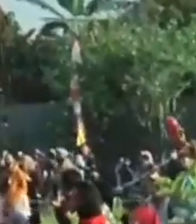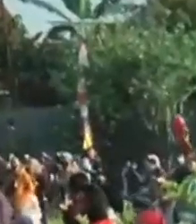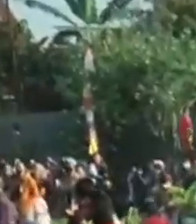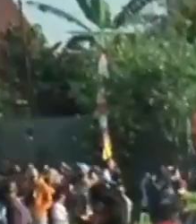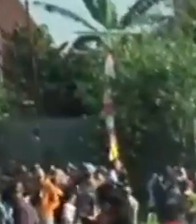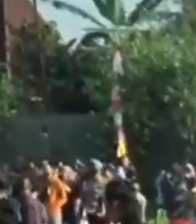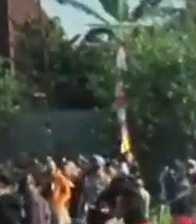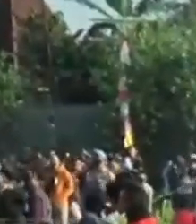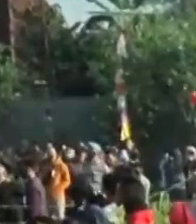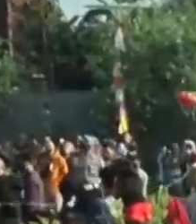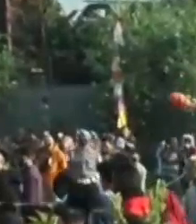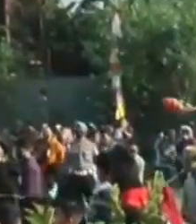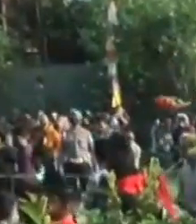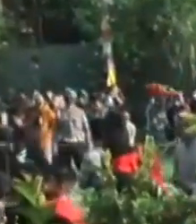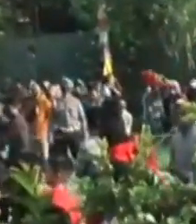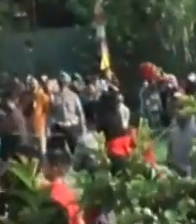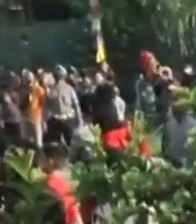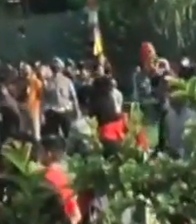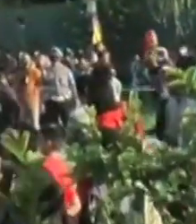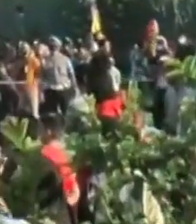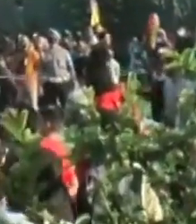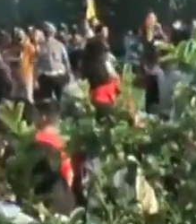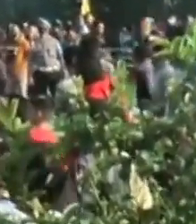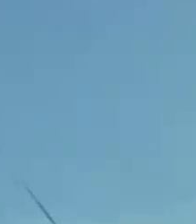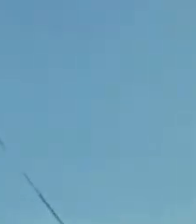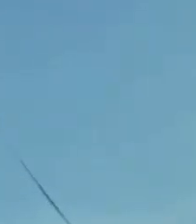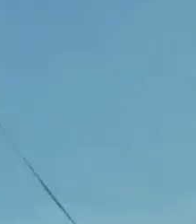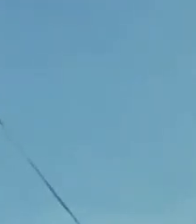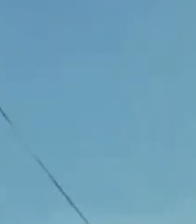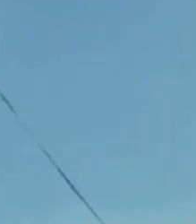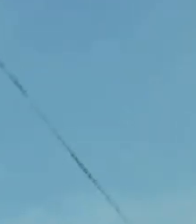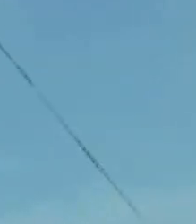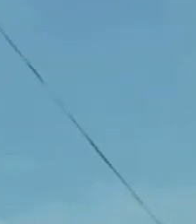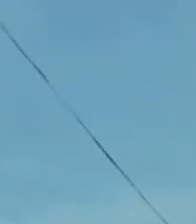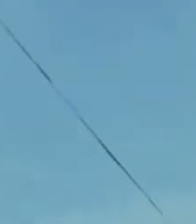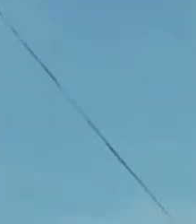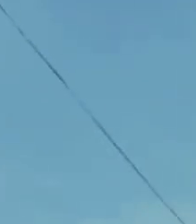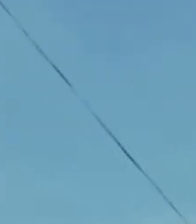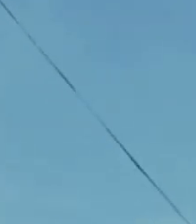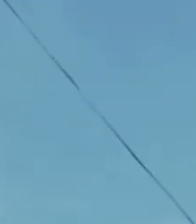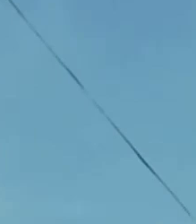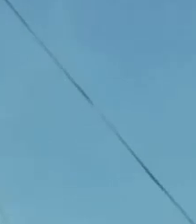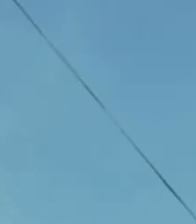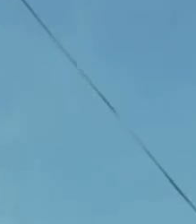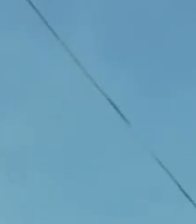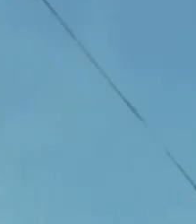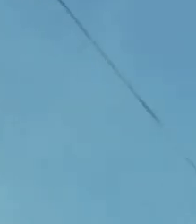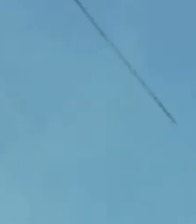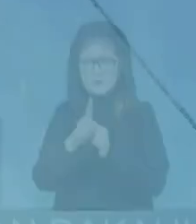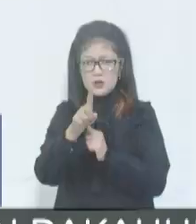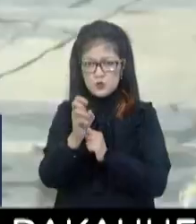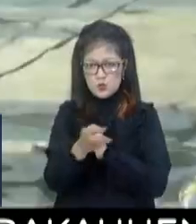Menyambut festival balon udara, peserta mengaku membutuhkan waktu 3 minggu untuk proses pembuatan balon dengan biaya hampir 1 juta rupiah.